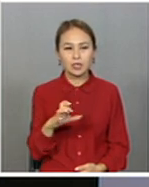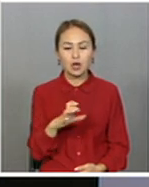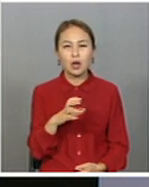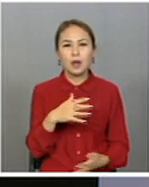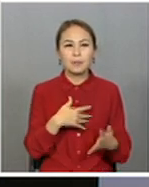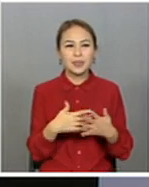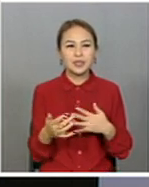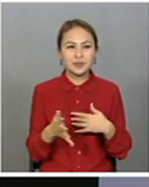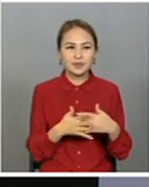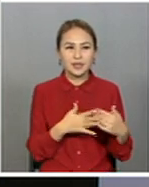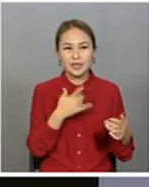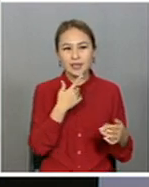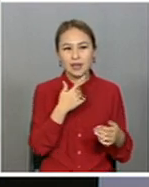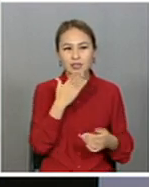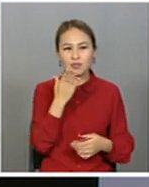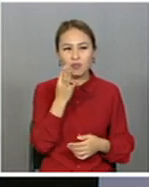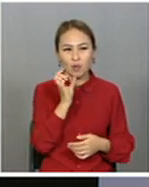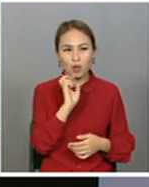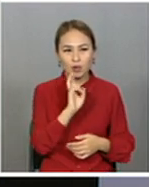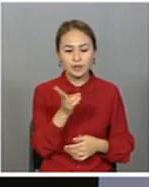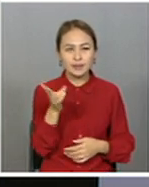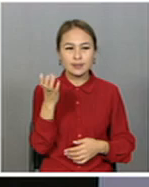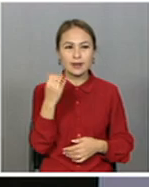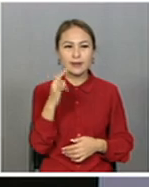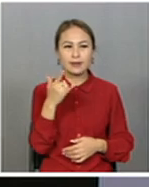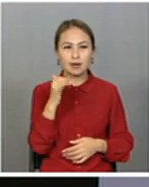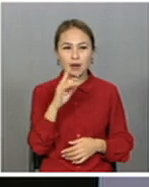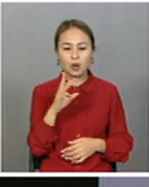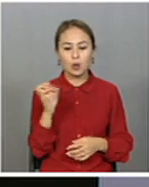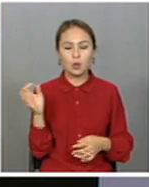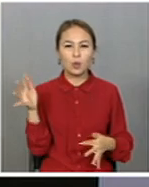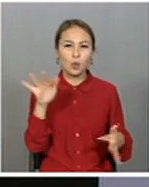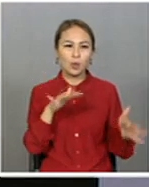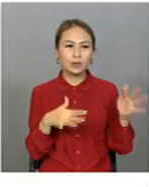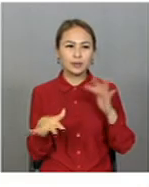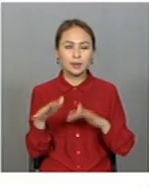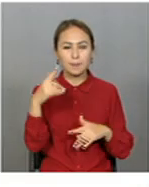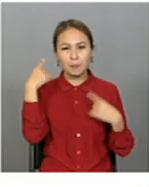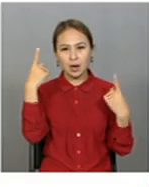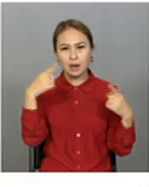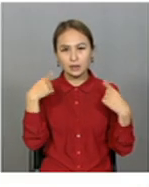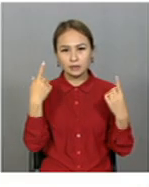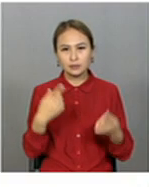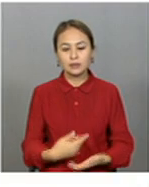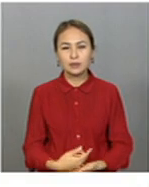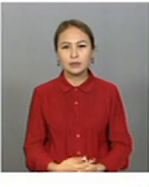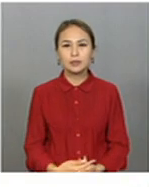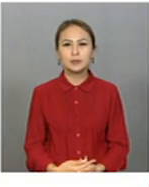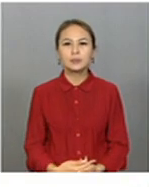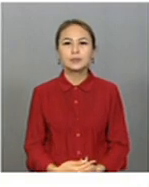медведь, красный волк, степной сайгак, горный баран.